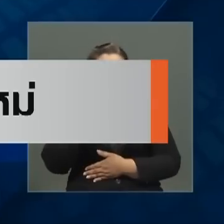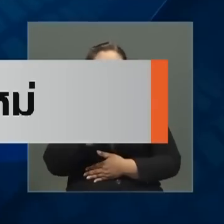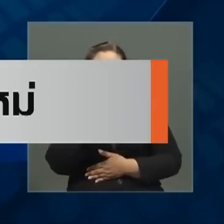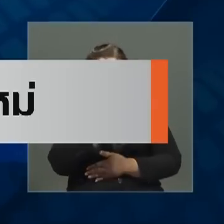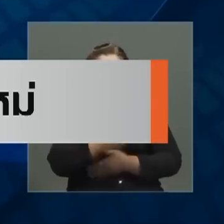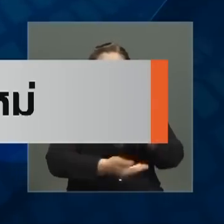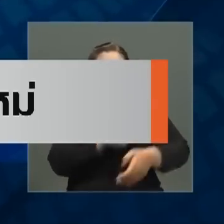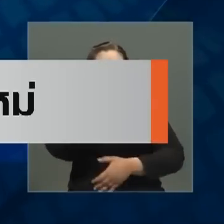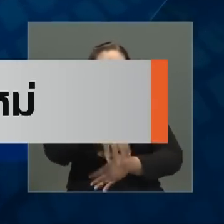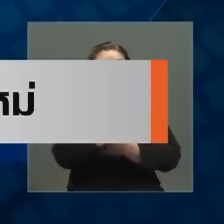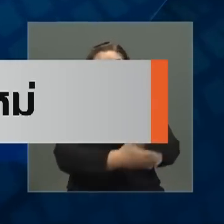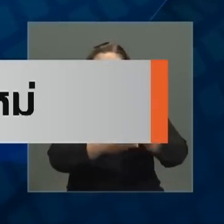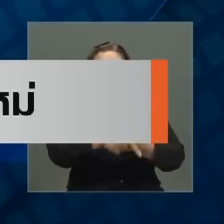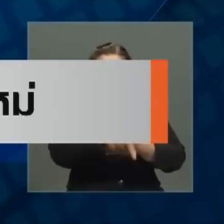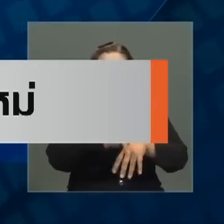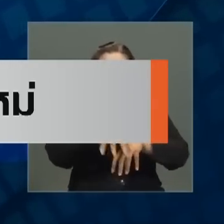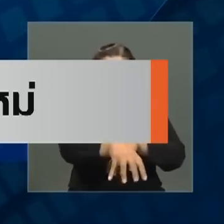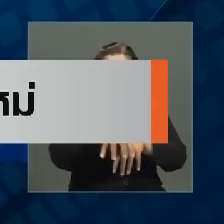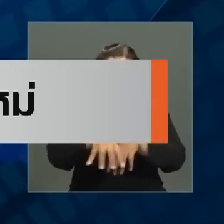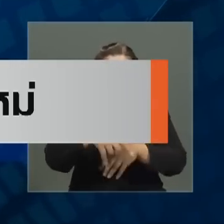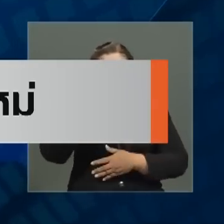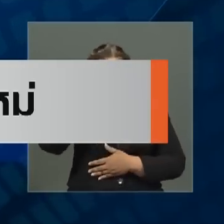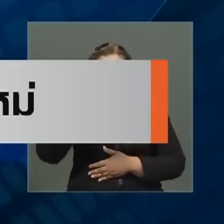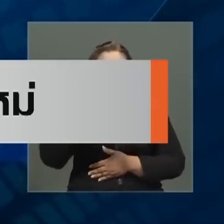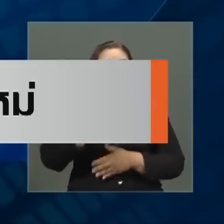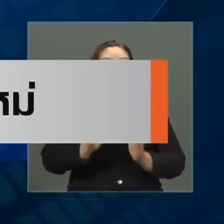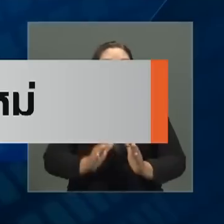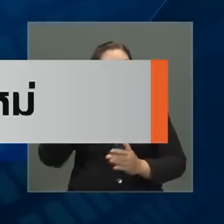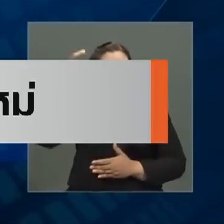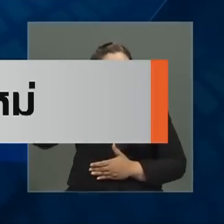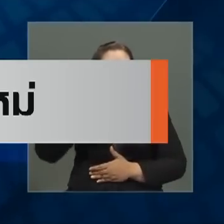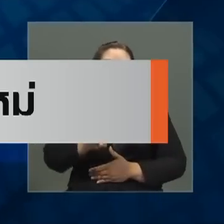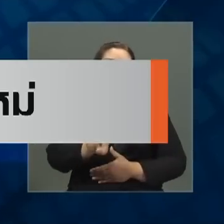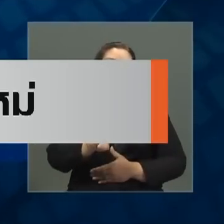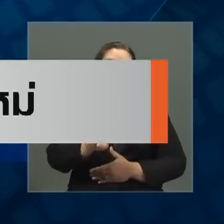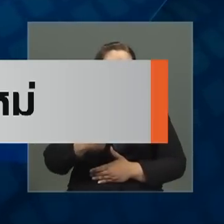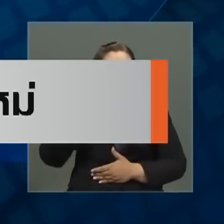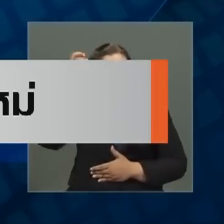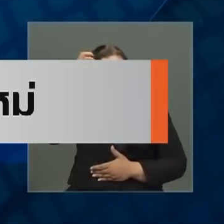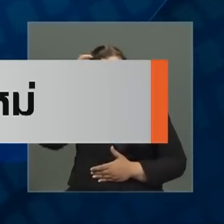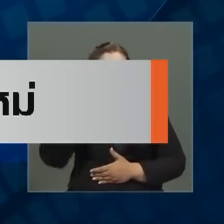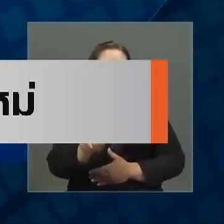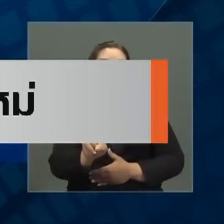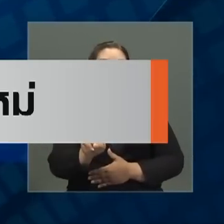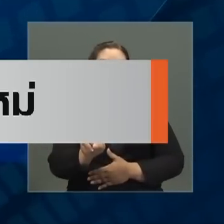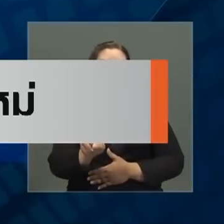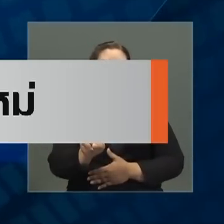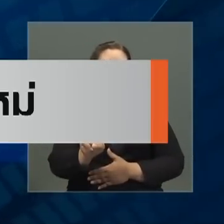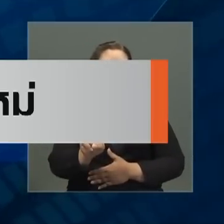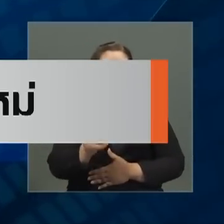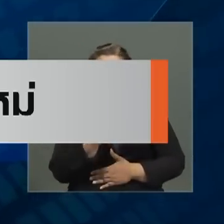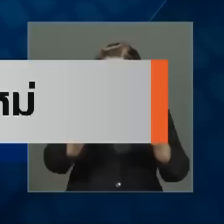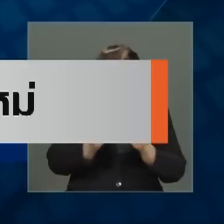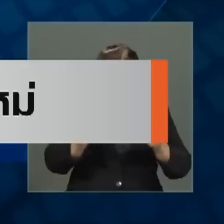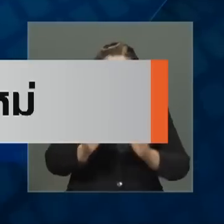เทศกาลตรุษจีนที่มีวันหยุดต่อเนื่อง 3วันซึ่งความจริงถือเป็นเรื่องที่ดีก็ถือว่าเป็นภาวะปกติ